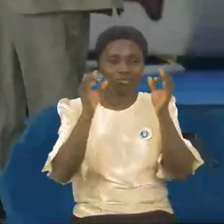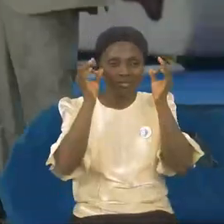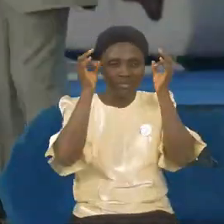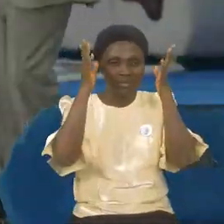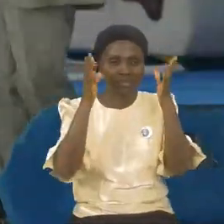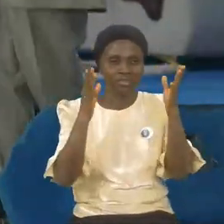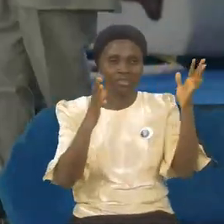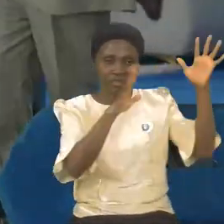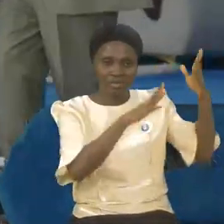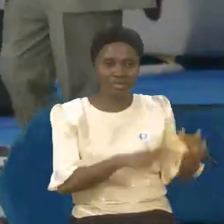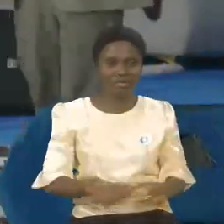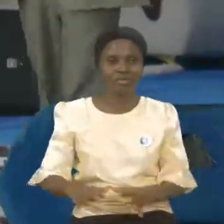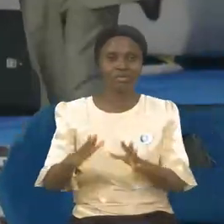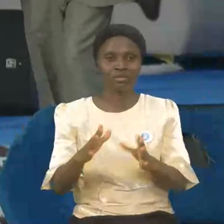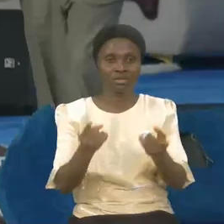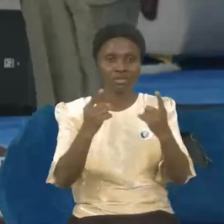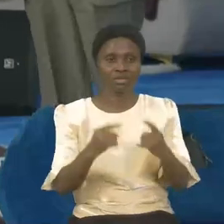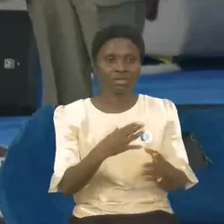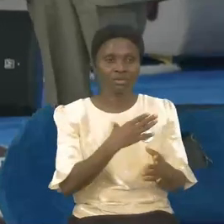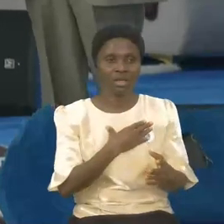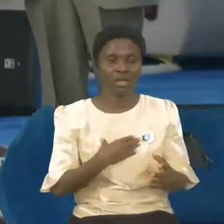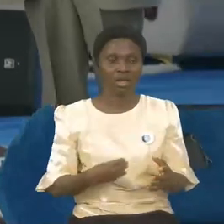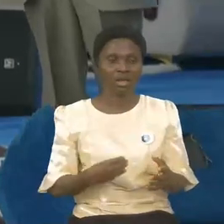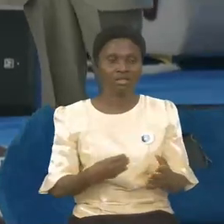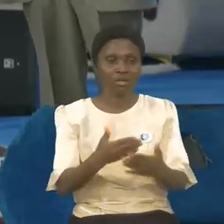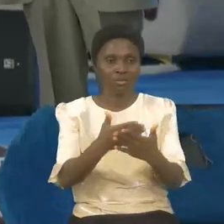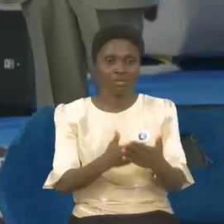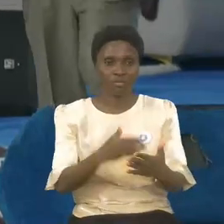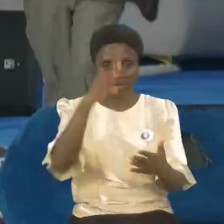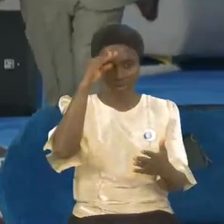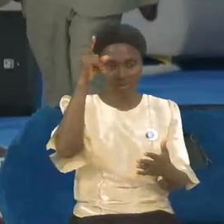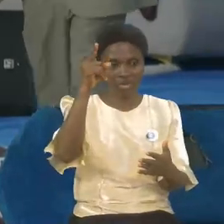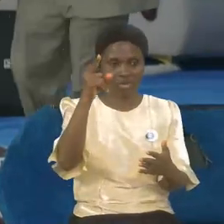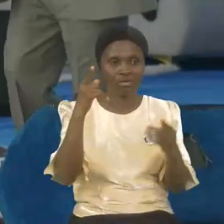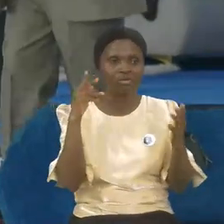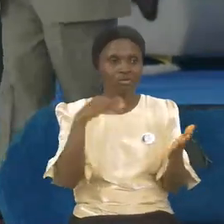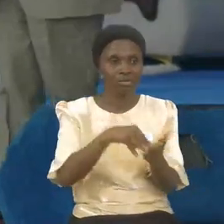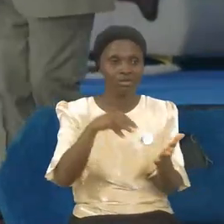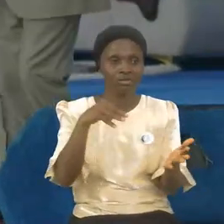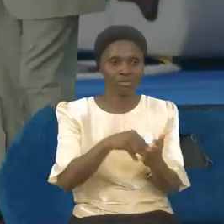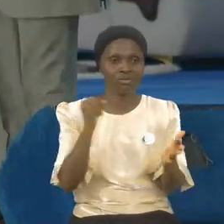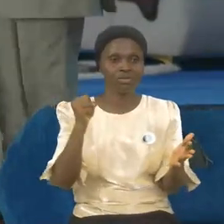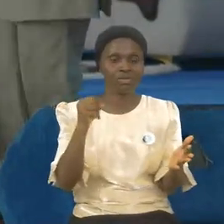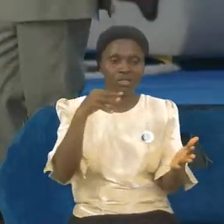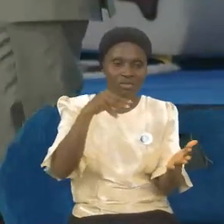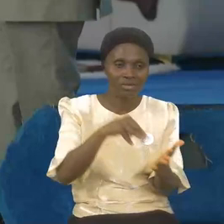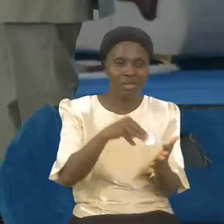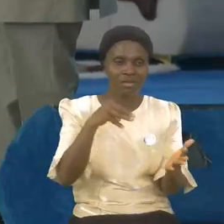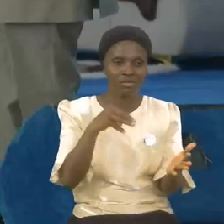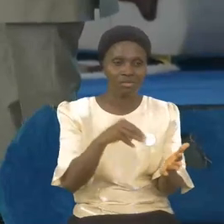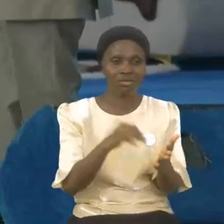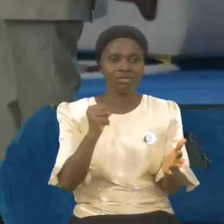un fleuve de feu coulait il sortait de devant lui mais